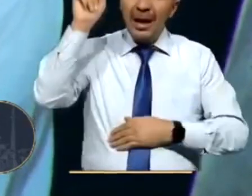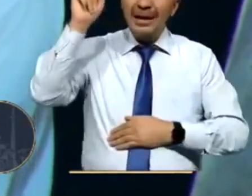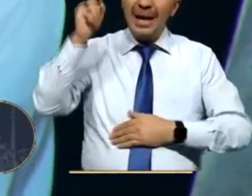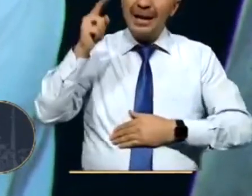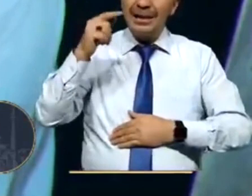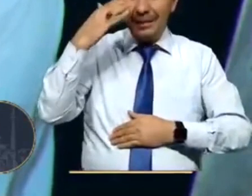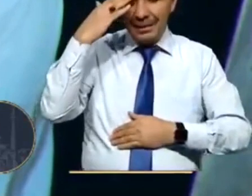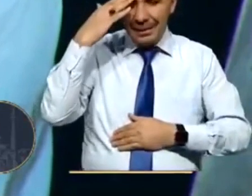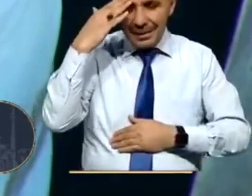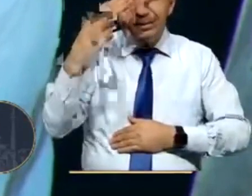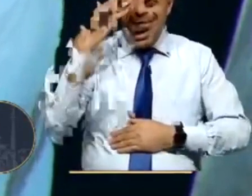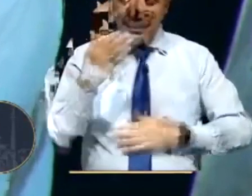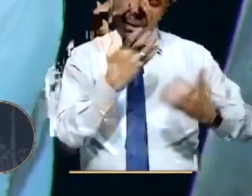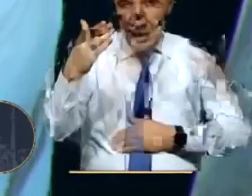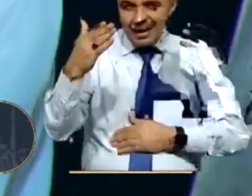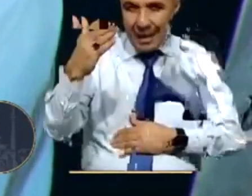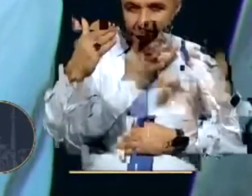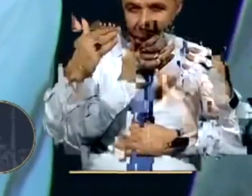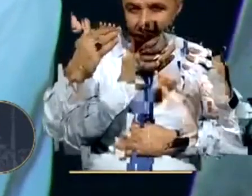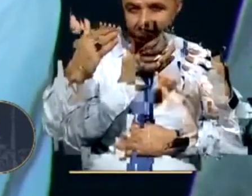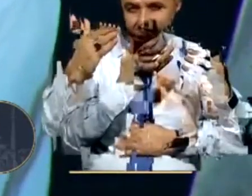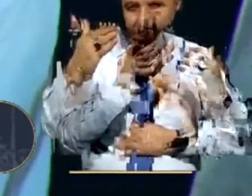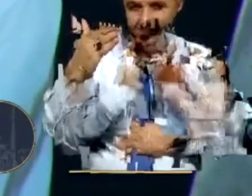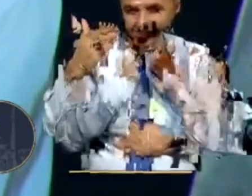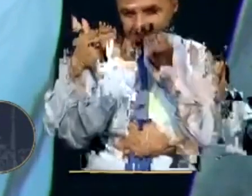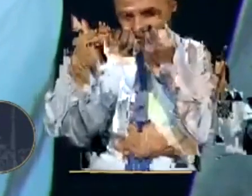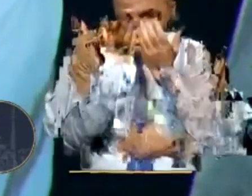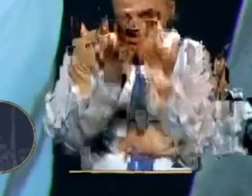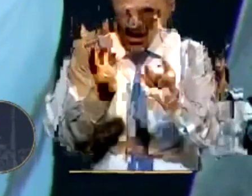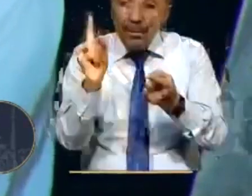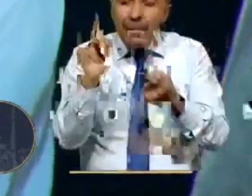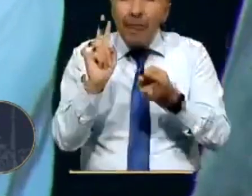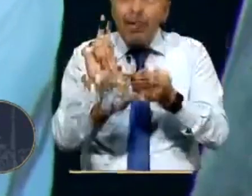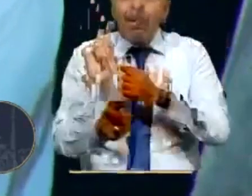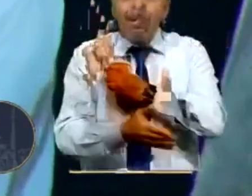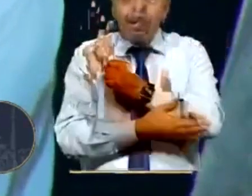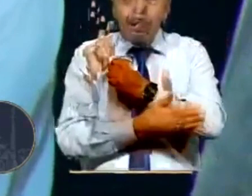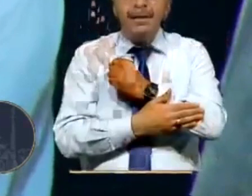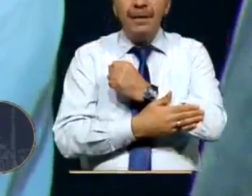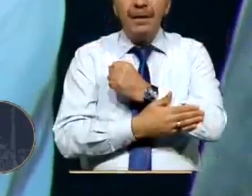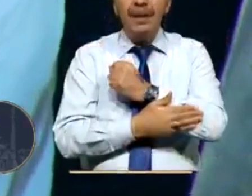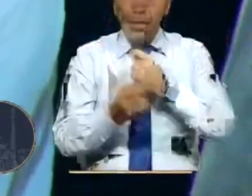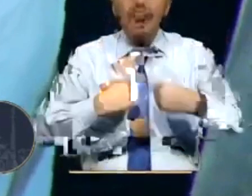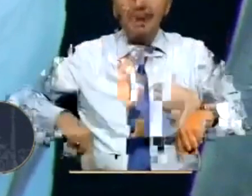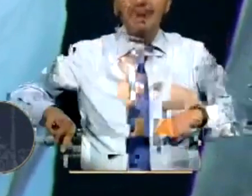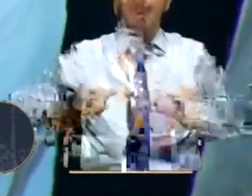selamı, rahmeti, ikram ve inayeti üzerimize olsun.